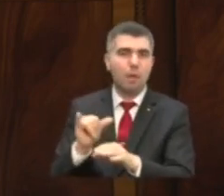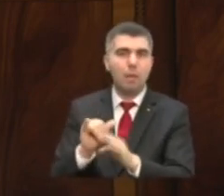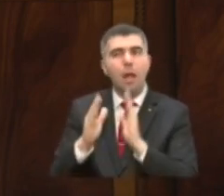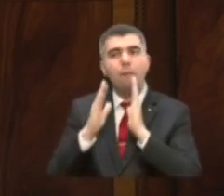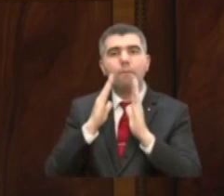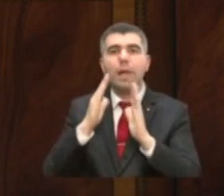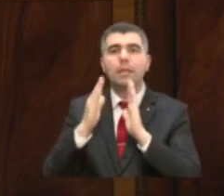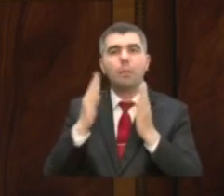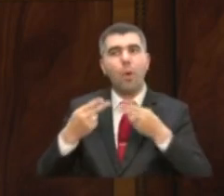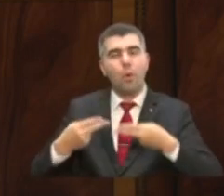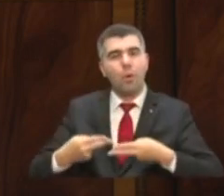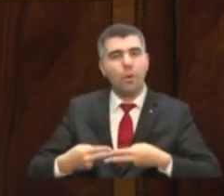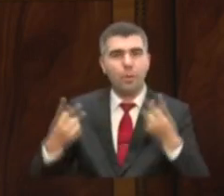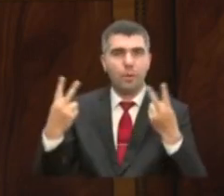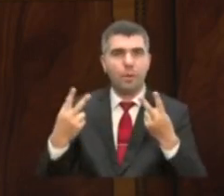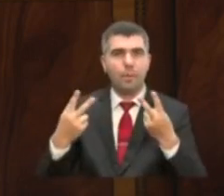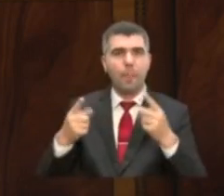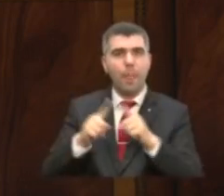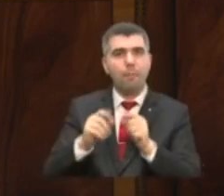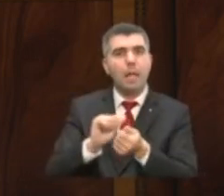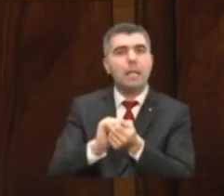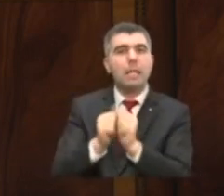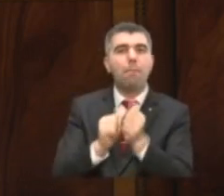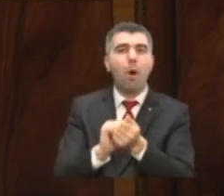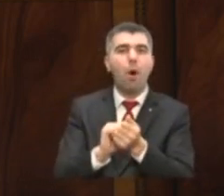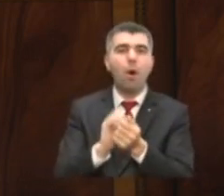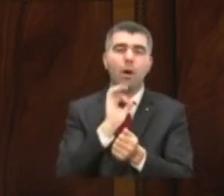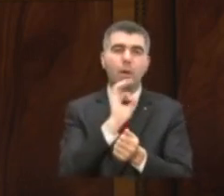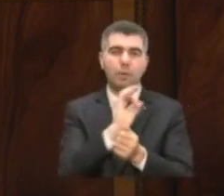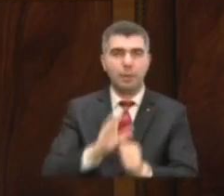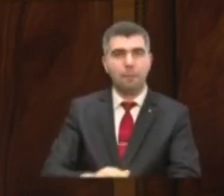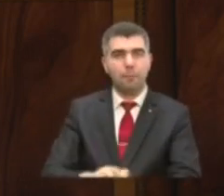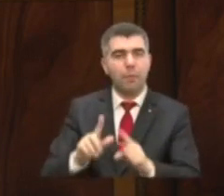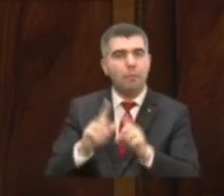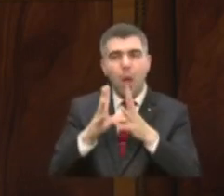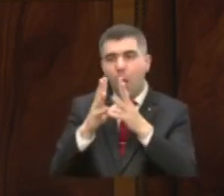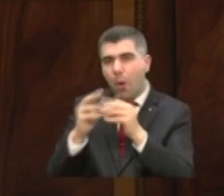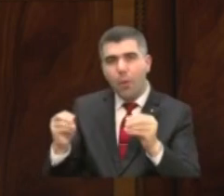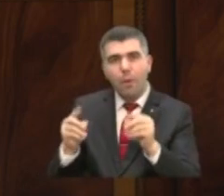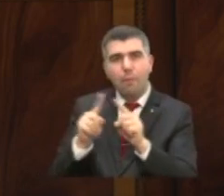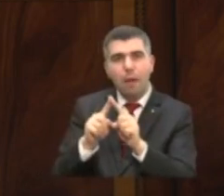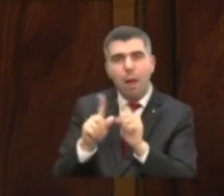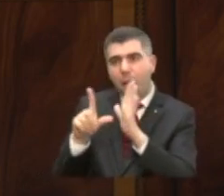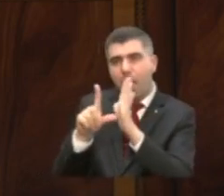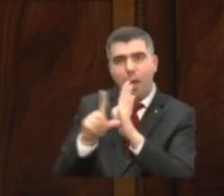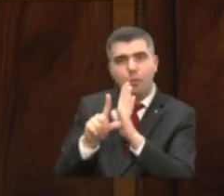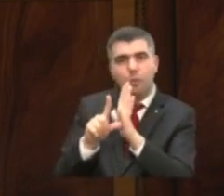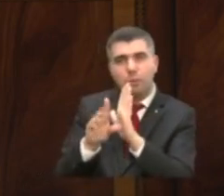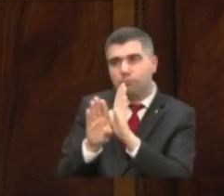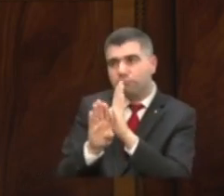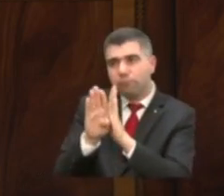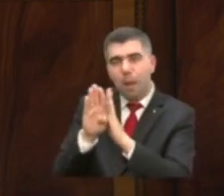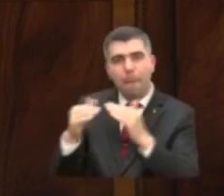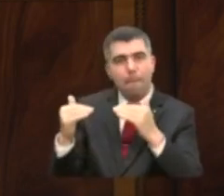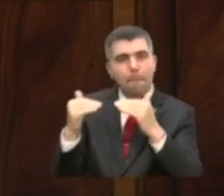الاجتماعي ومدرجات الملاعب الرياضية. غياب الديمقراطية التشاركية الحقيقية وإشراك